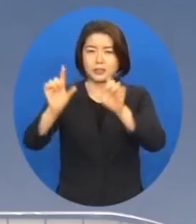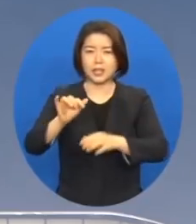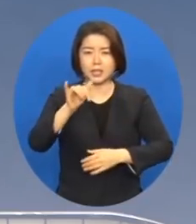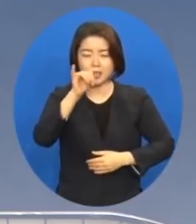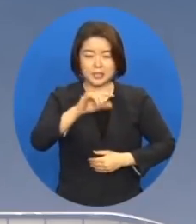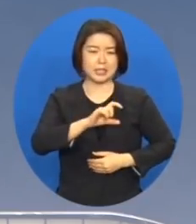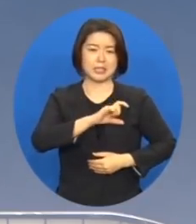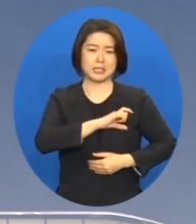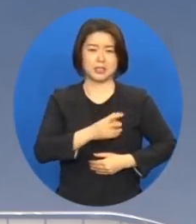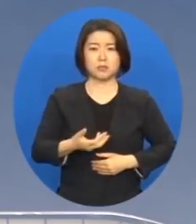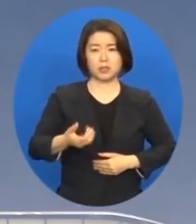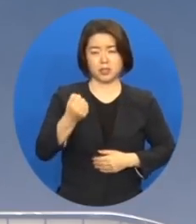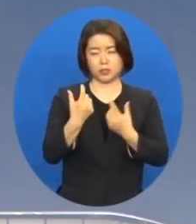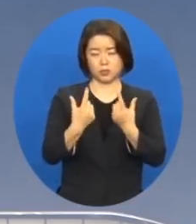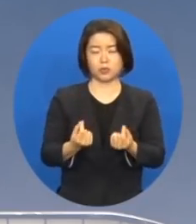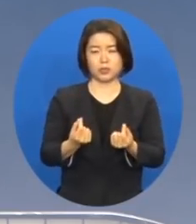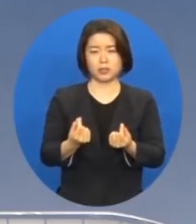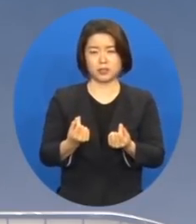가지고 있는 겁니다.